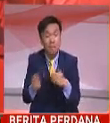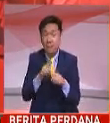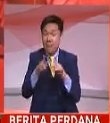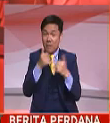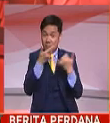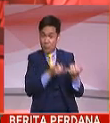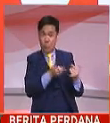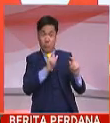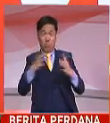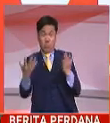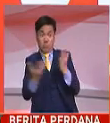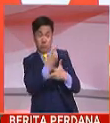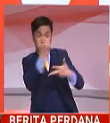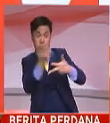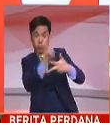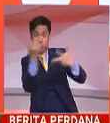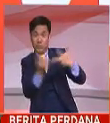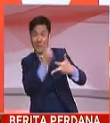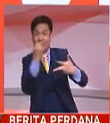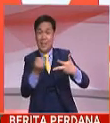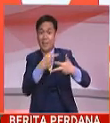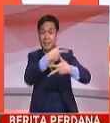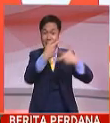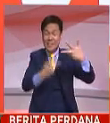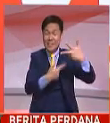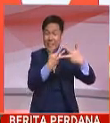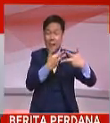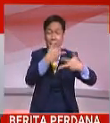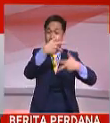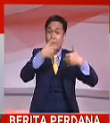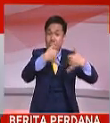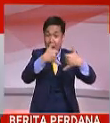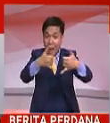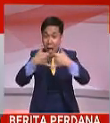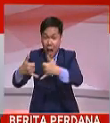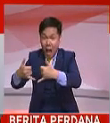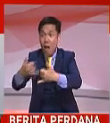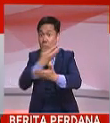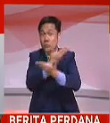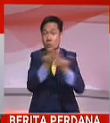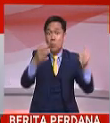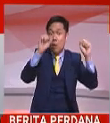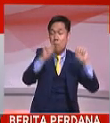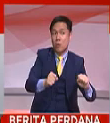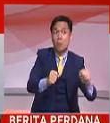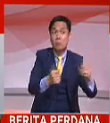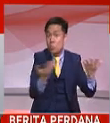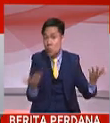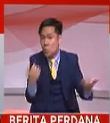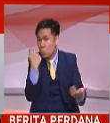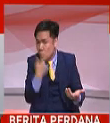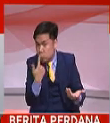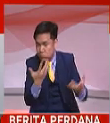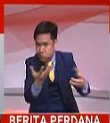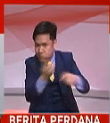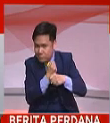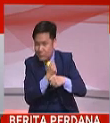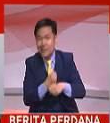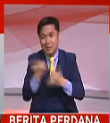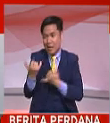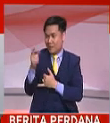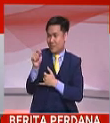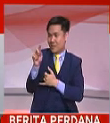persaingan merebut kejuaraan Liga beres sumbangsih dan penelitian lebih terbuka menurutnya lagi Pasukan tmb sememangnya